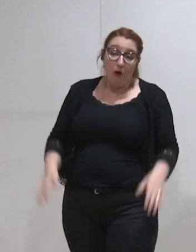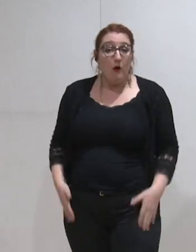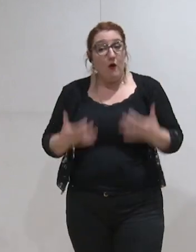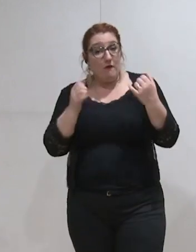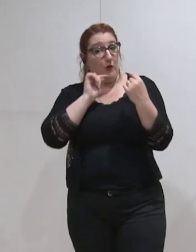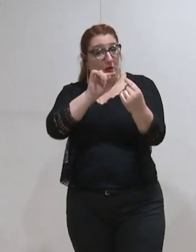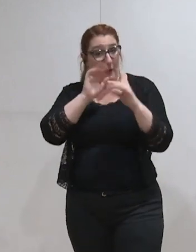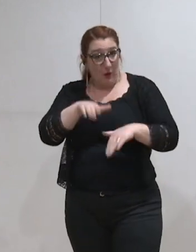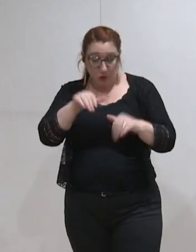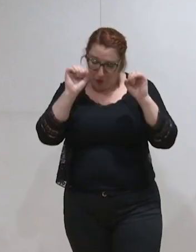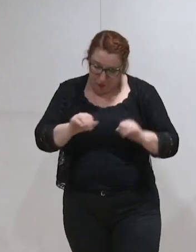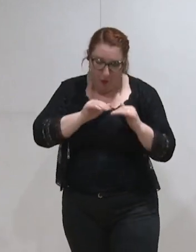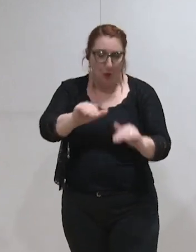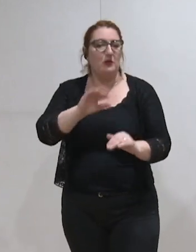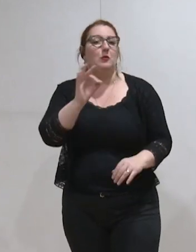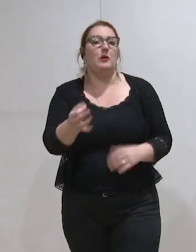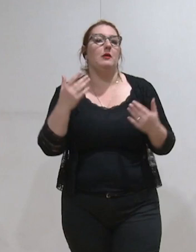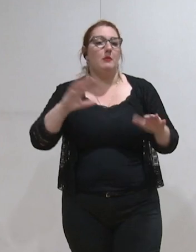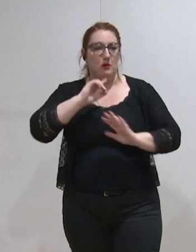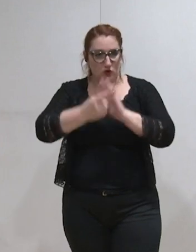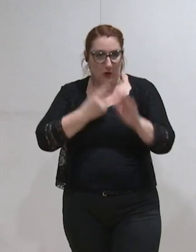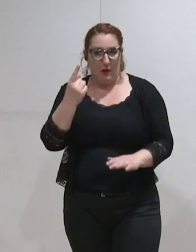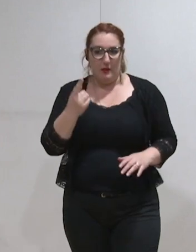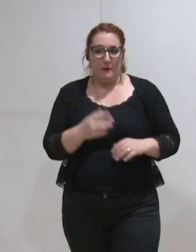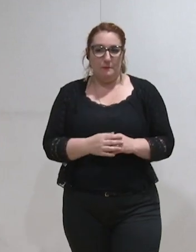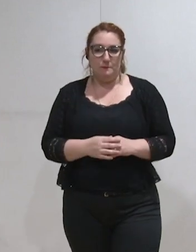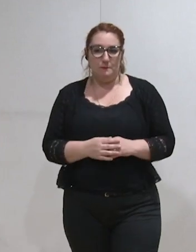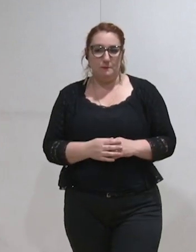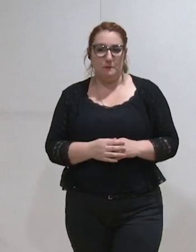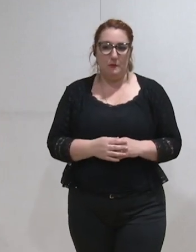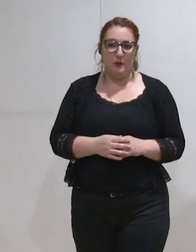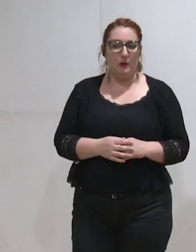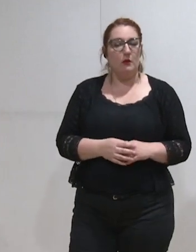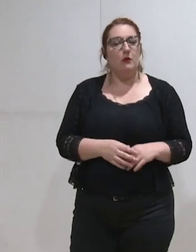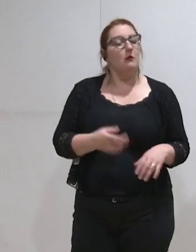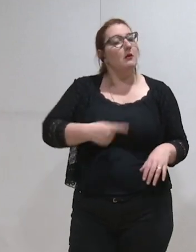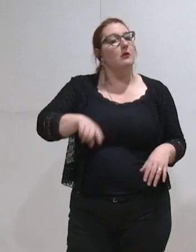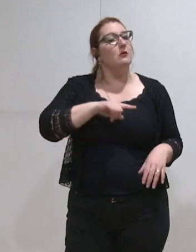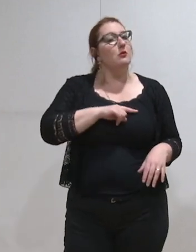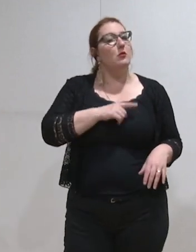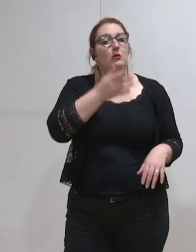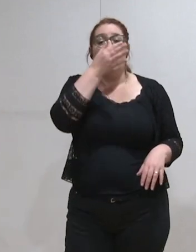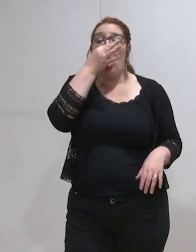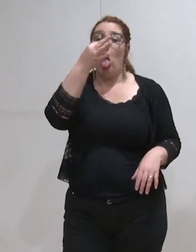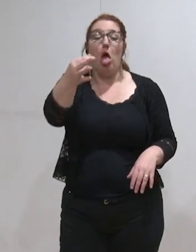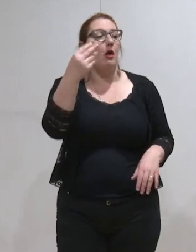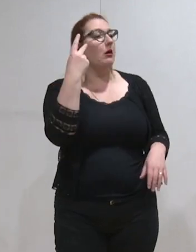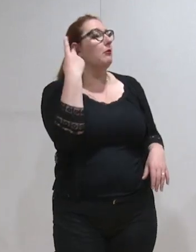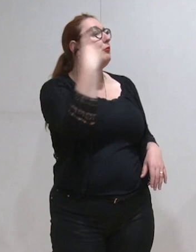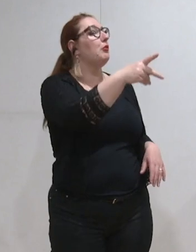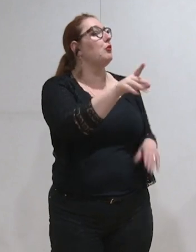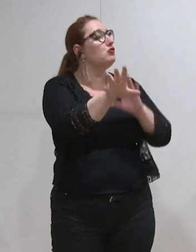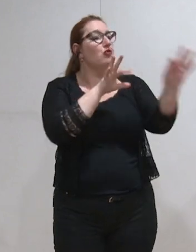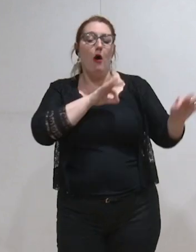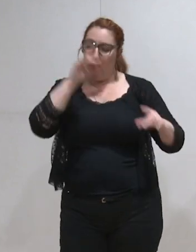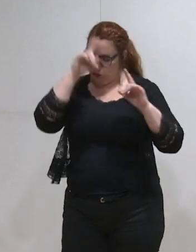continue le débat on peut continuer mais encore une fois ne nous enfermez pas dans des choix qui ont été les vôtres et que